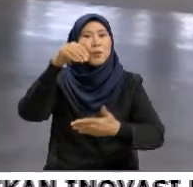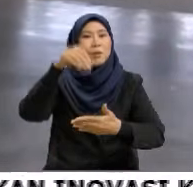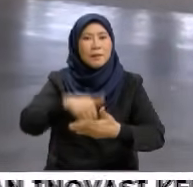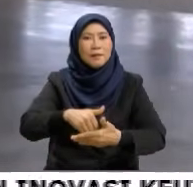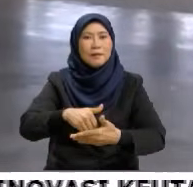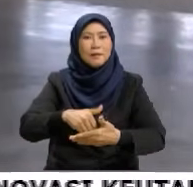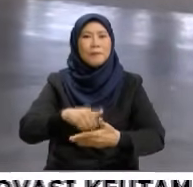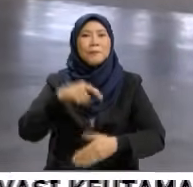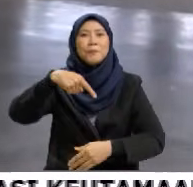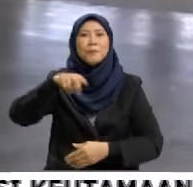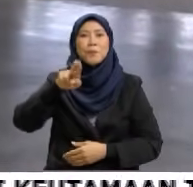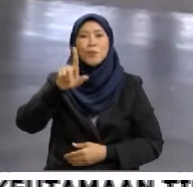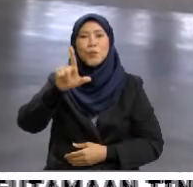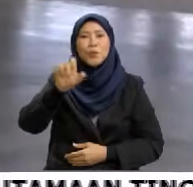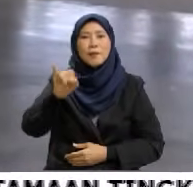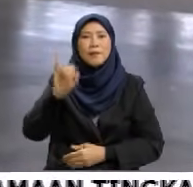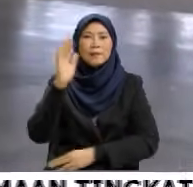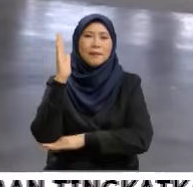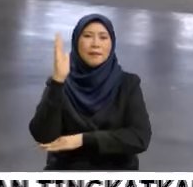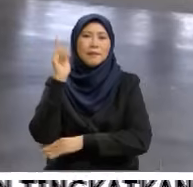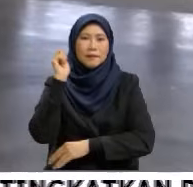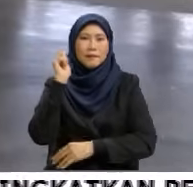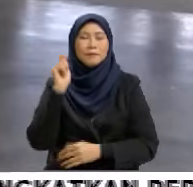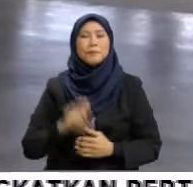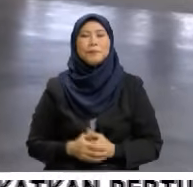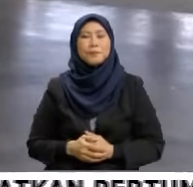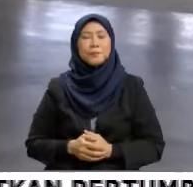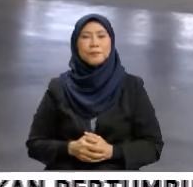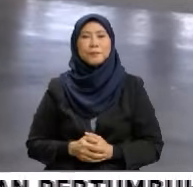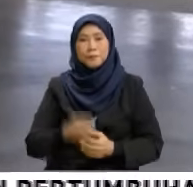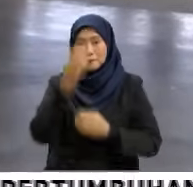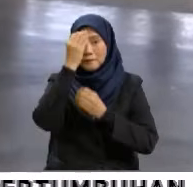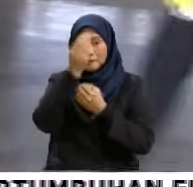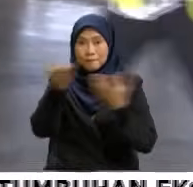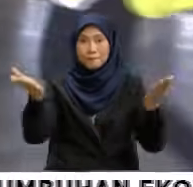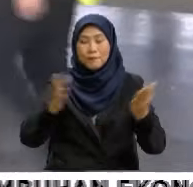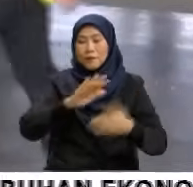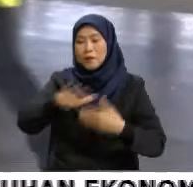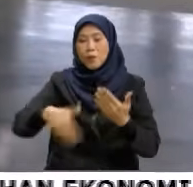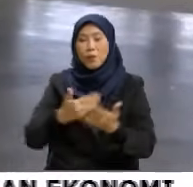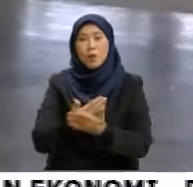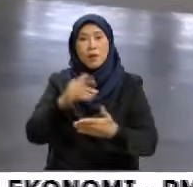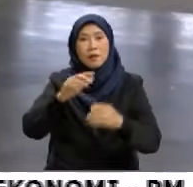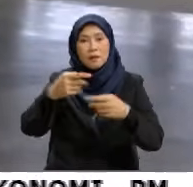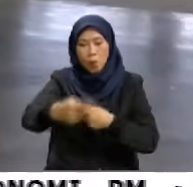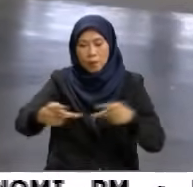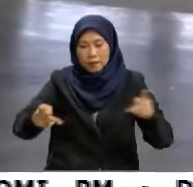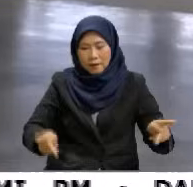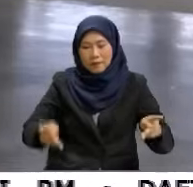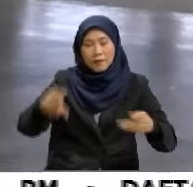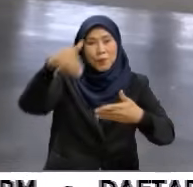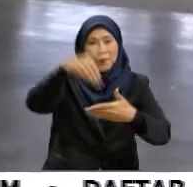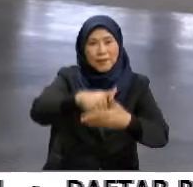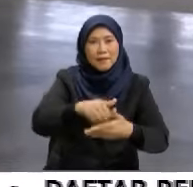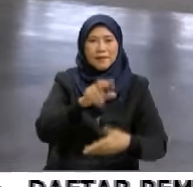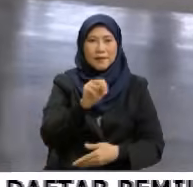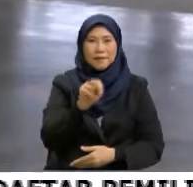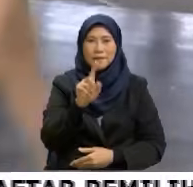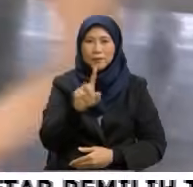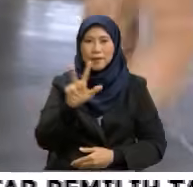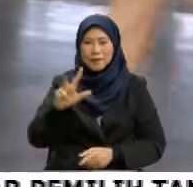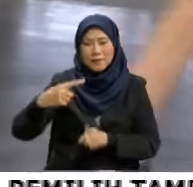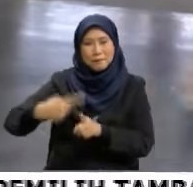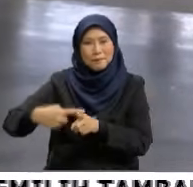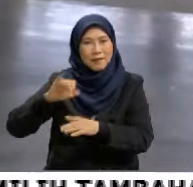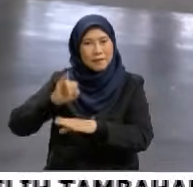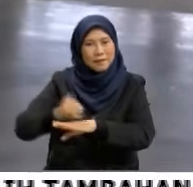mengundi di Pulai tengah hari tadi. Dan untuk makluman, kesemua peti undi bagi N13